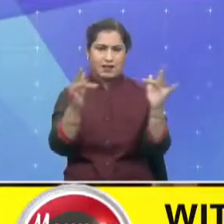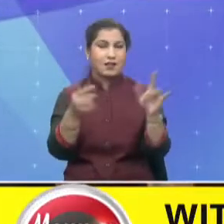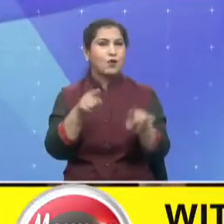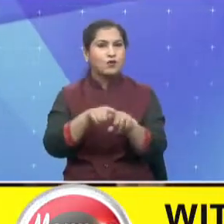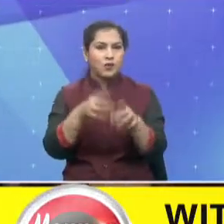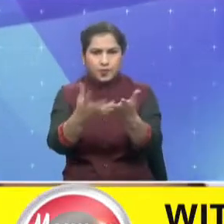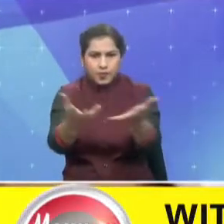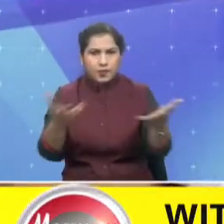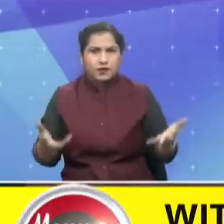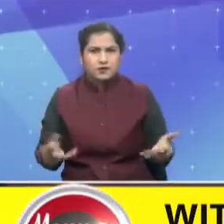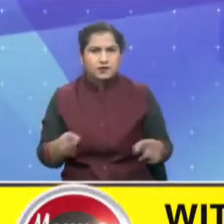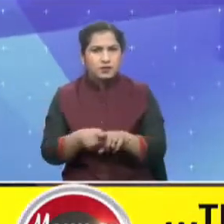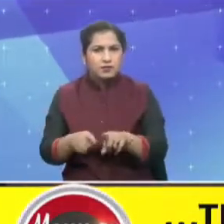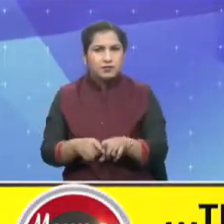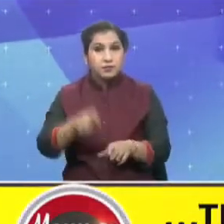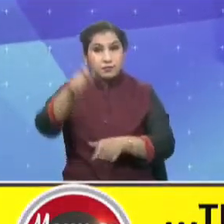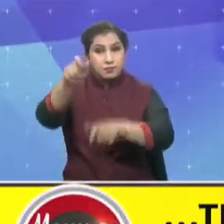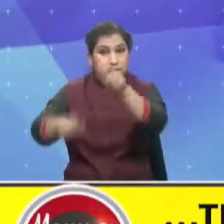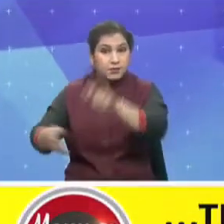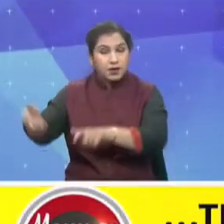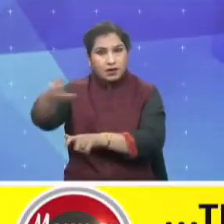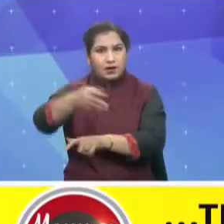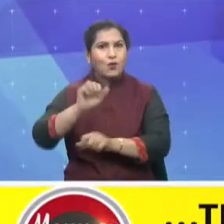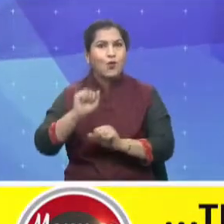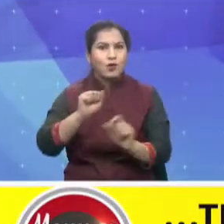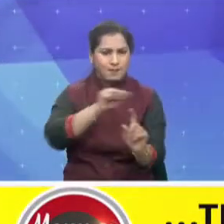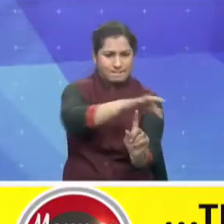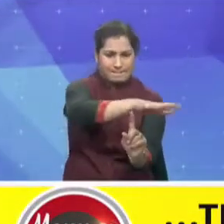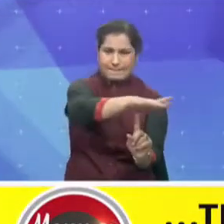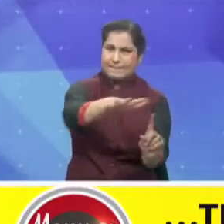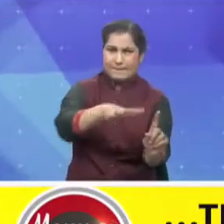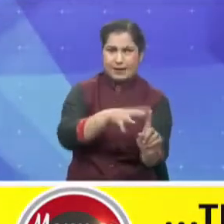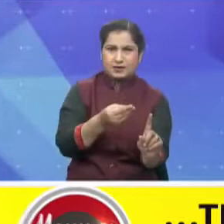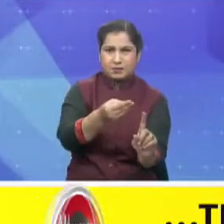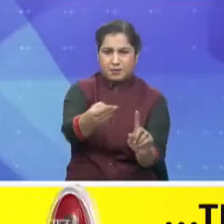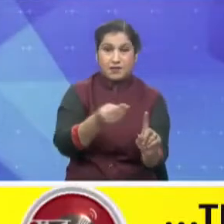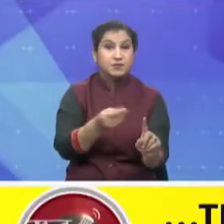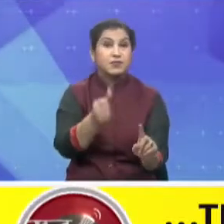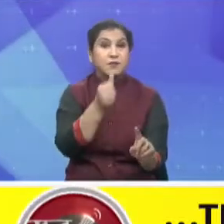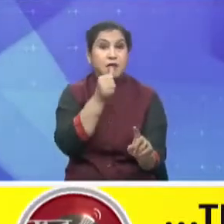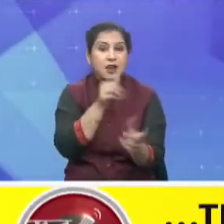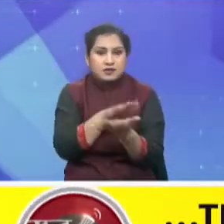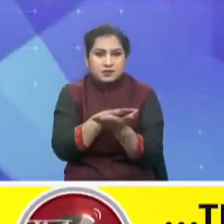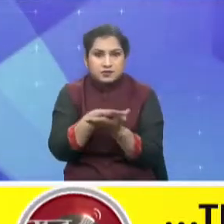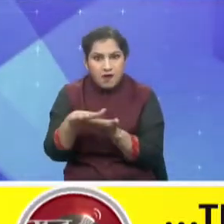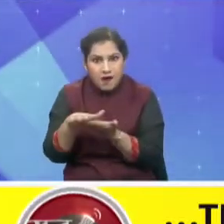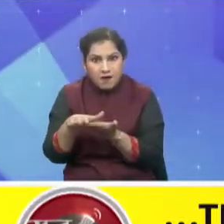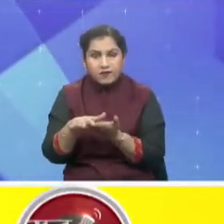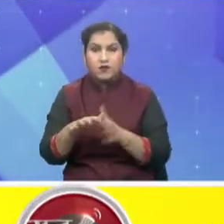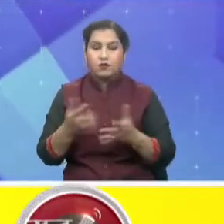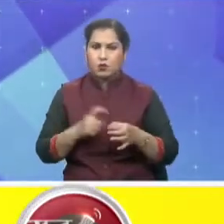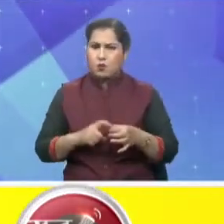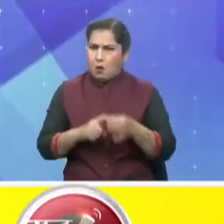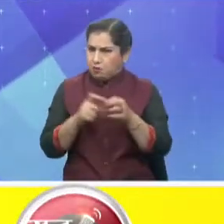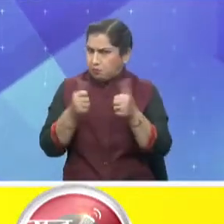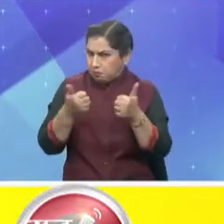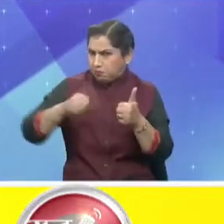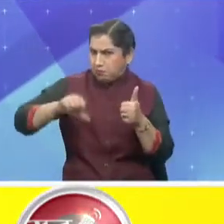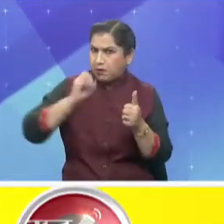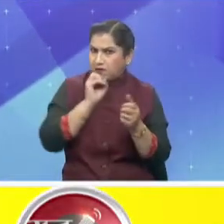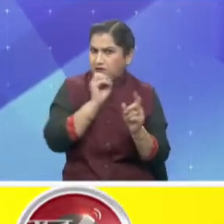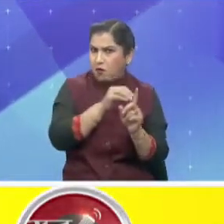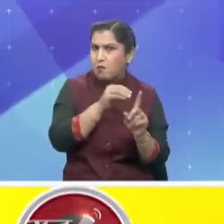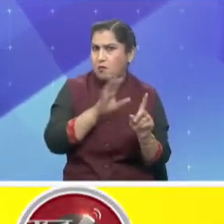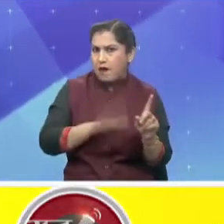मदद से लोगों को उनके इलाके में पानी की शुद्धता और क्वालिटी से जुड़ी जानकारी